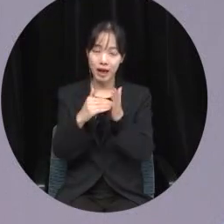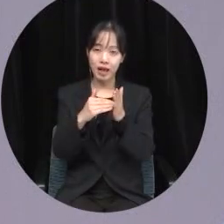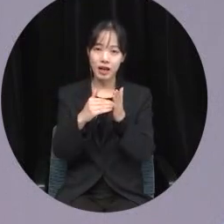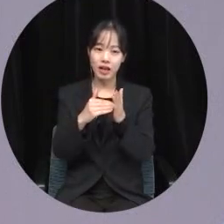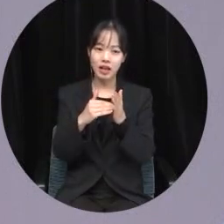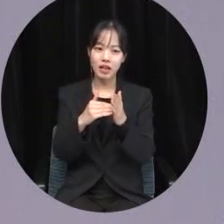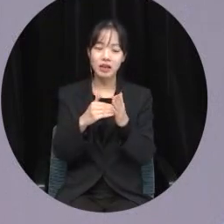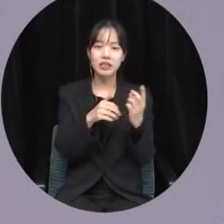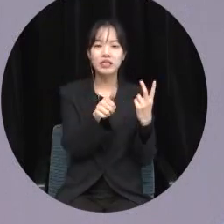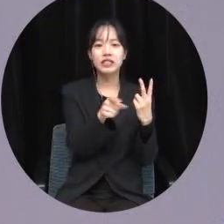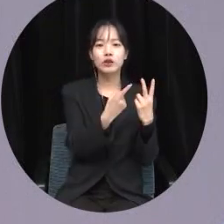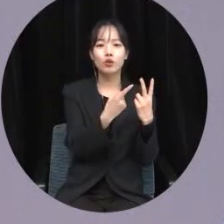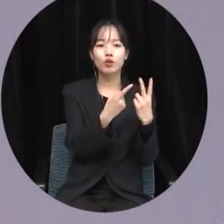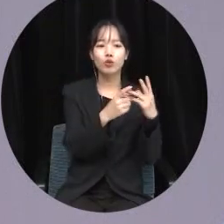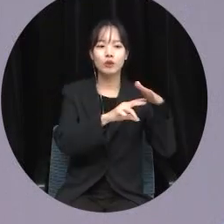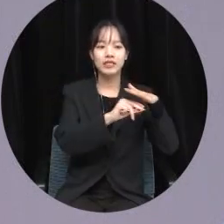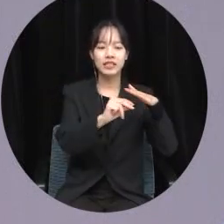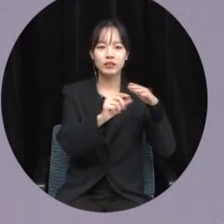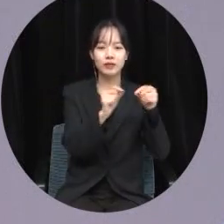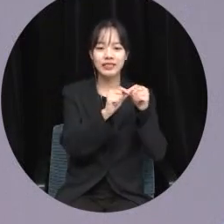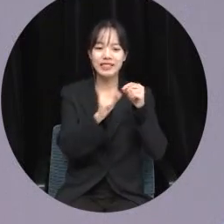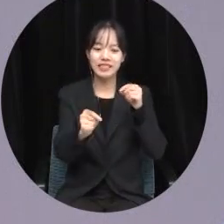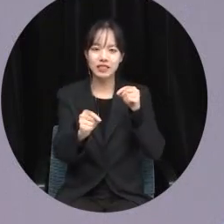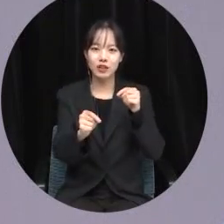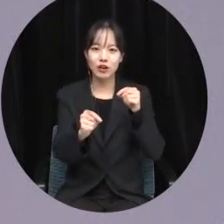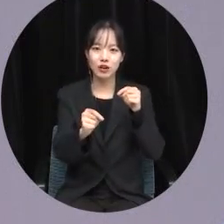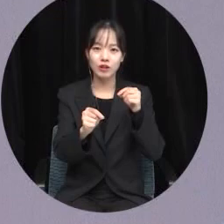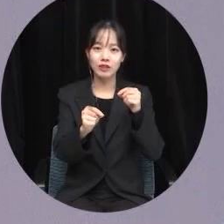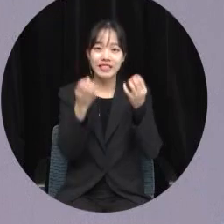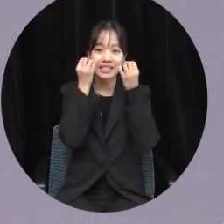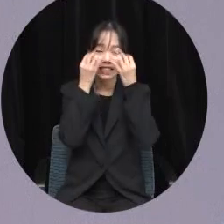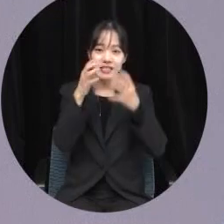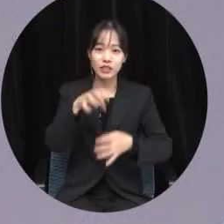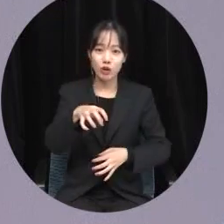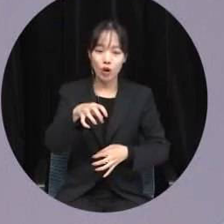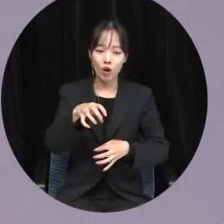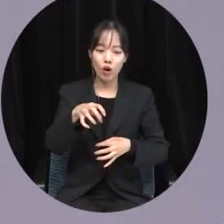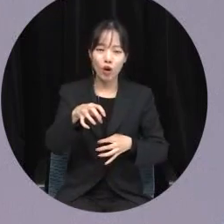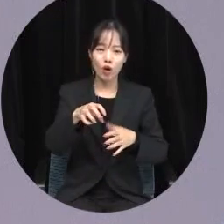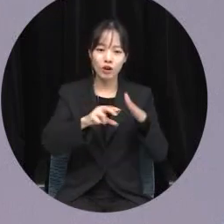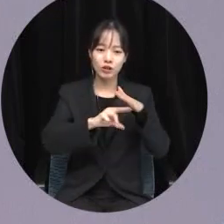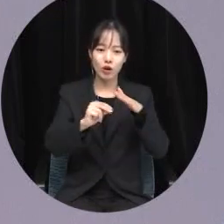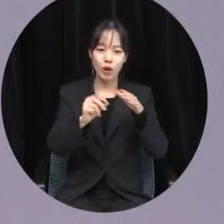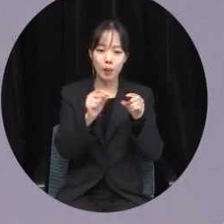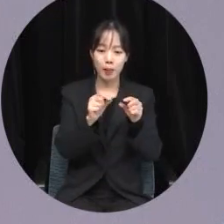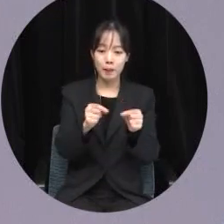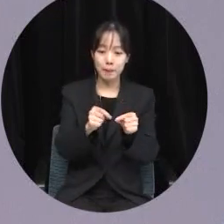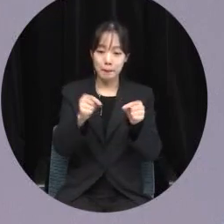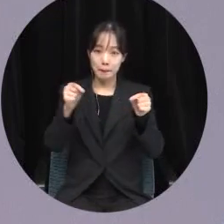2호선 지선 신정선 연장, 그를 통해서 신월